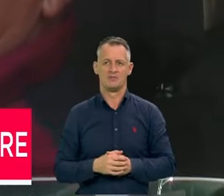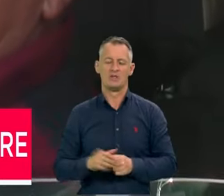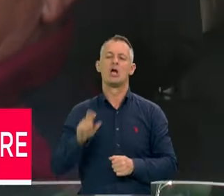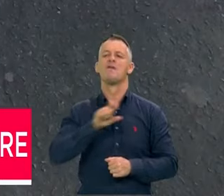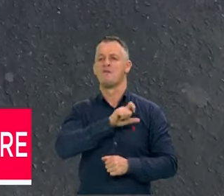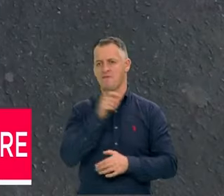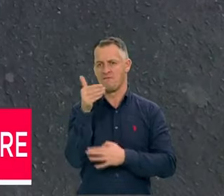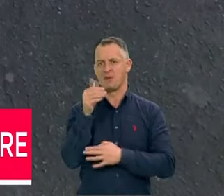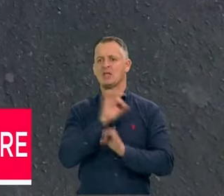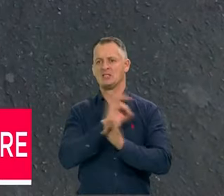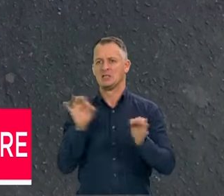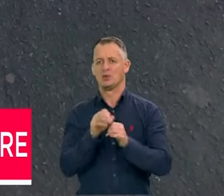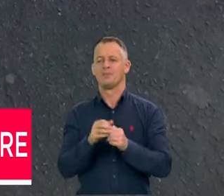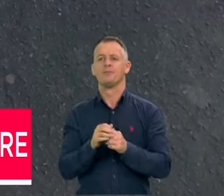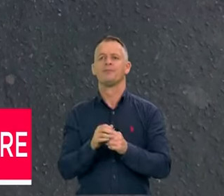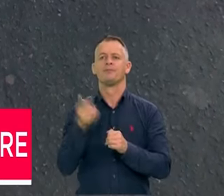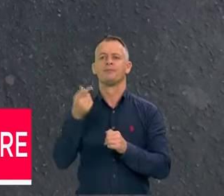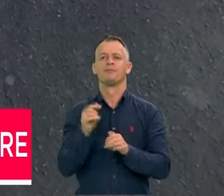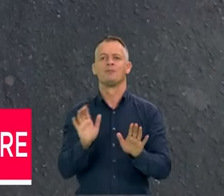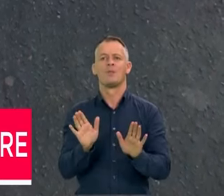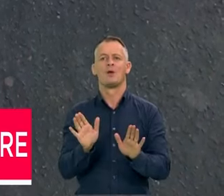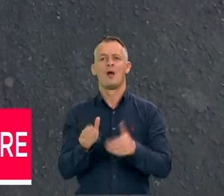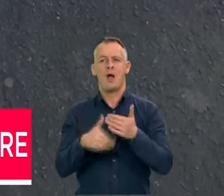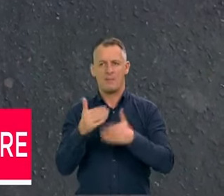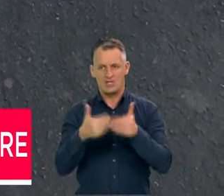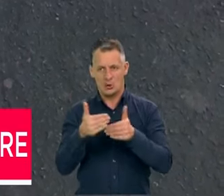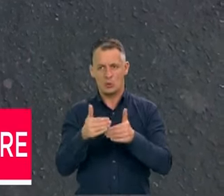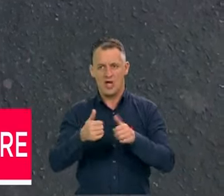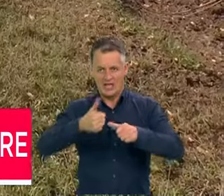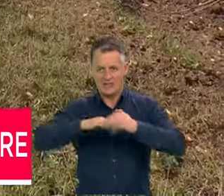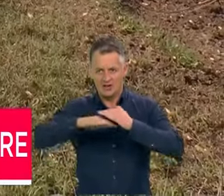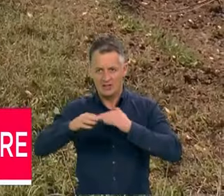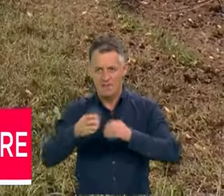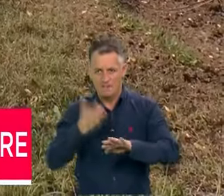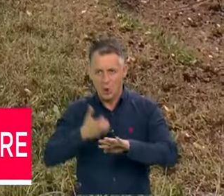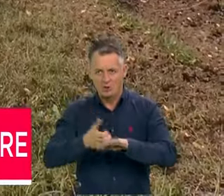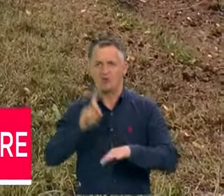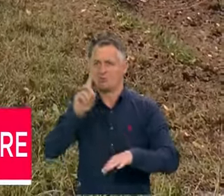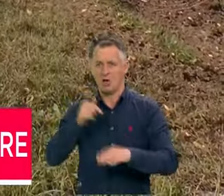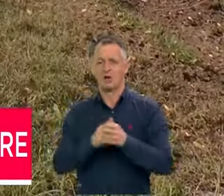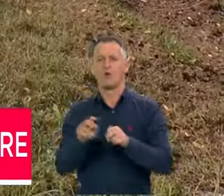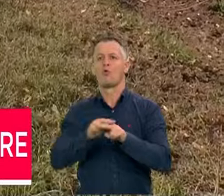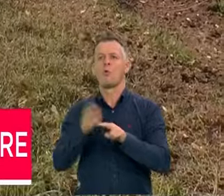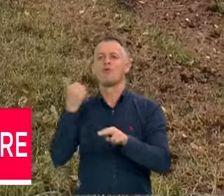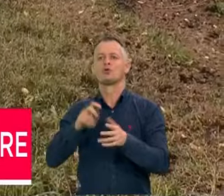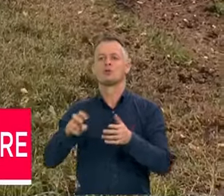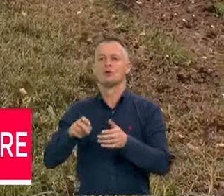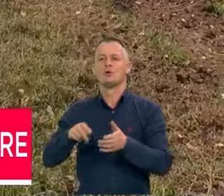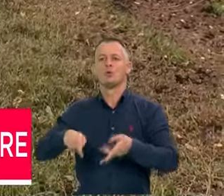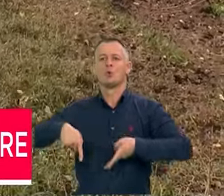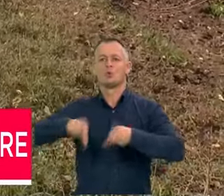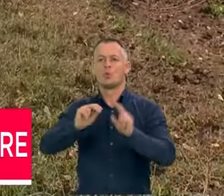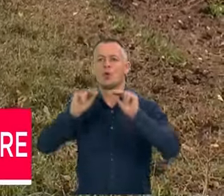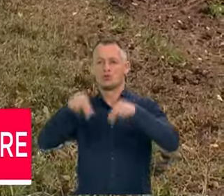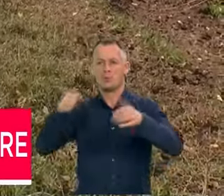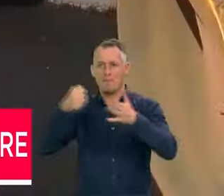sigur rețeta de asfalt proastă inițial cred că da Cum a fost drumul până aici de la Măcin încoace Ce să zic